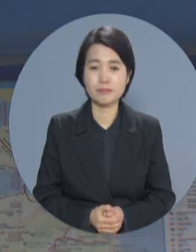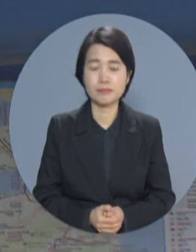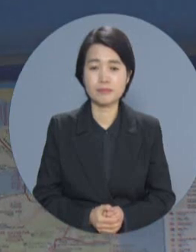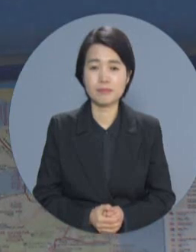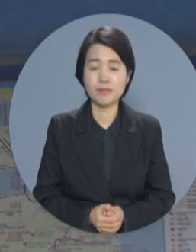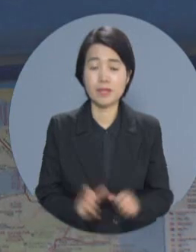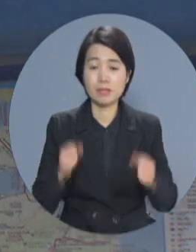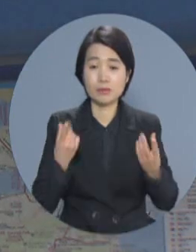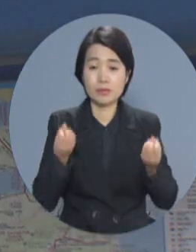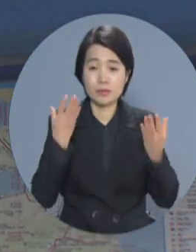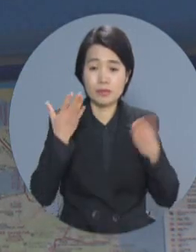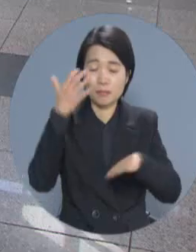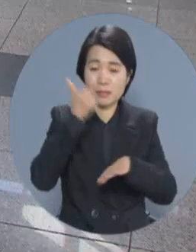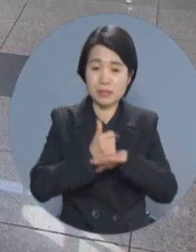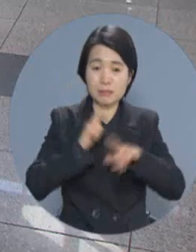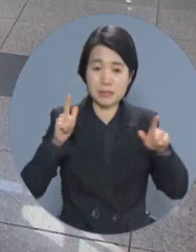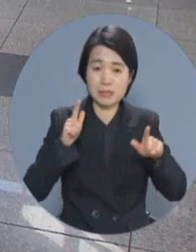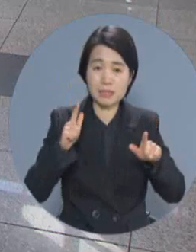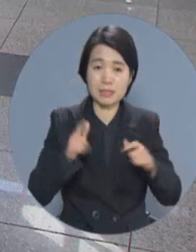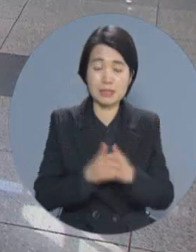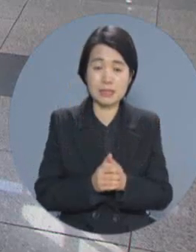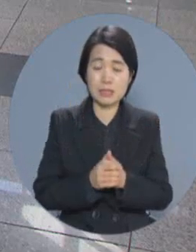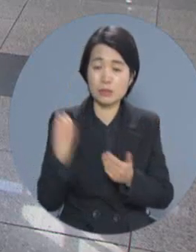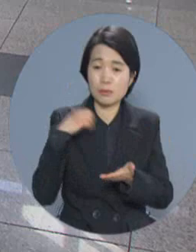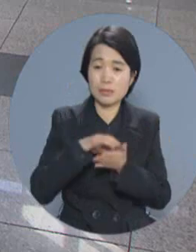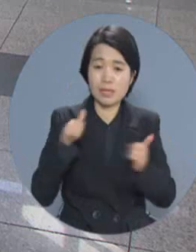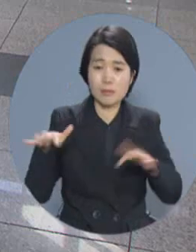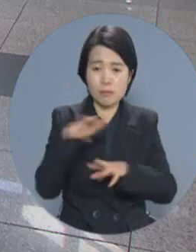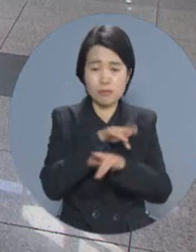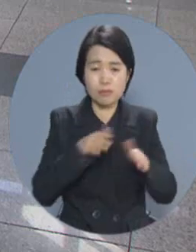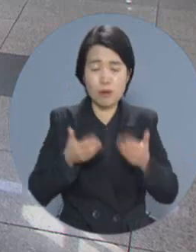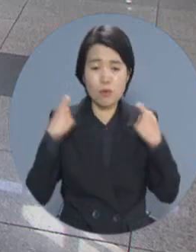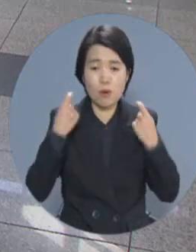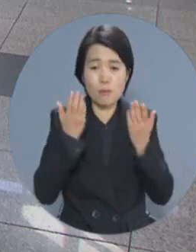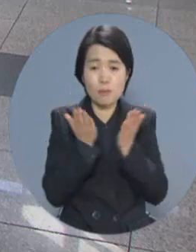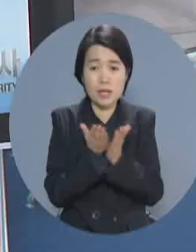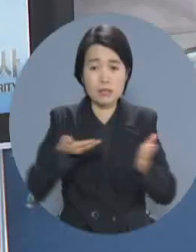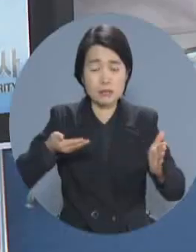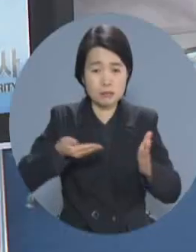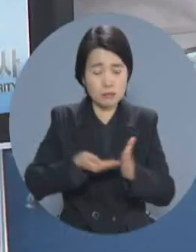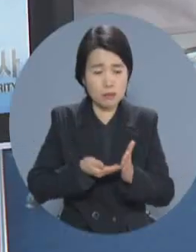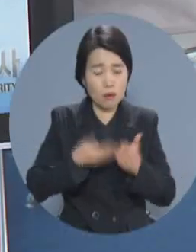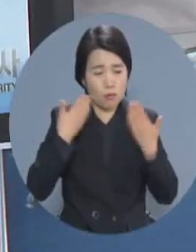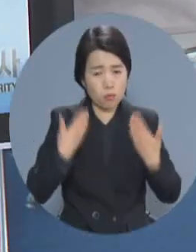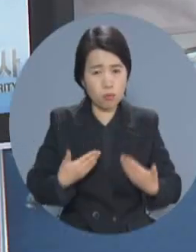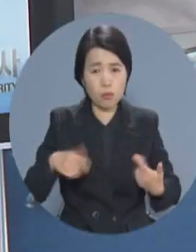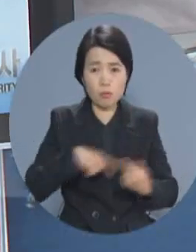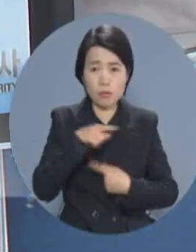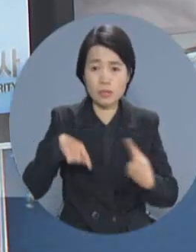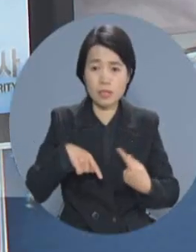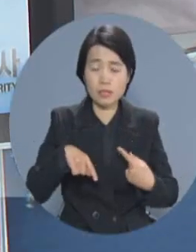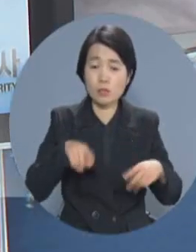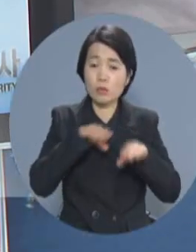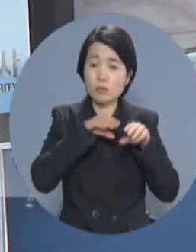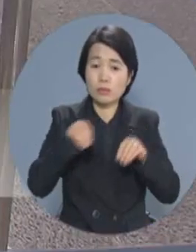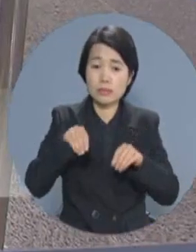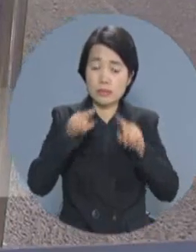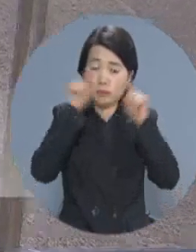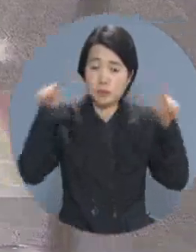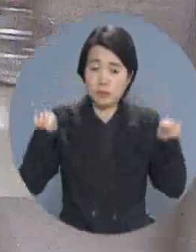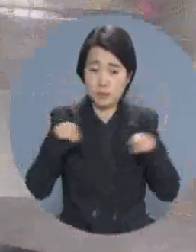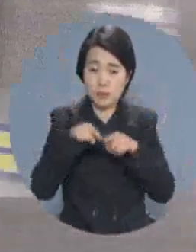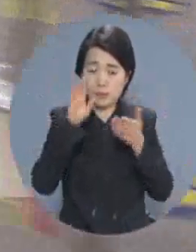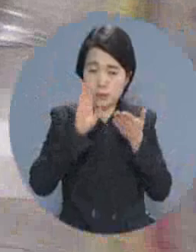연휴 마지막 날, 귀경객으로 북적여야 할 여객선 터미널이 한산합니다. 운항 통제를 알리는 화면 아래